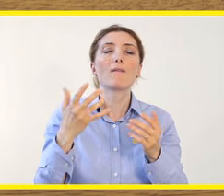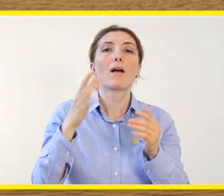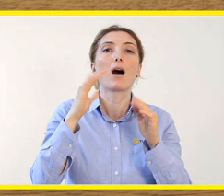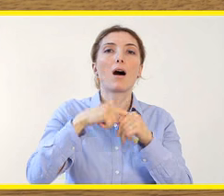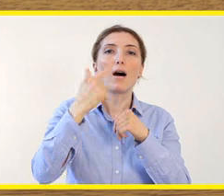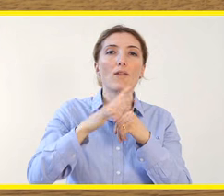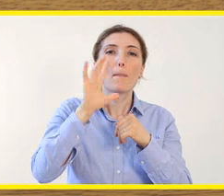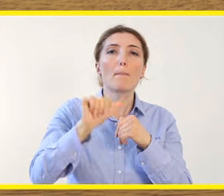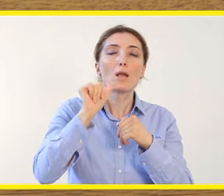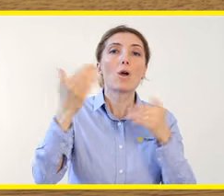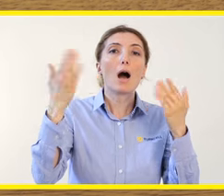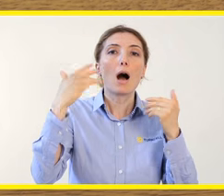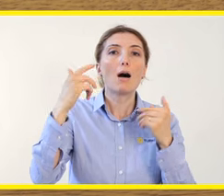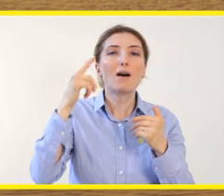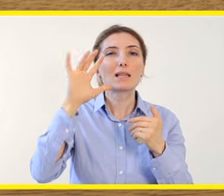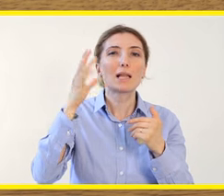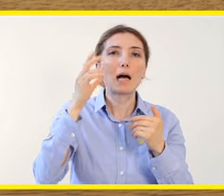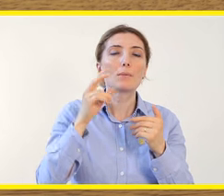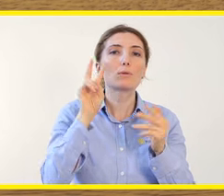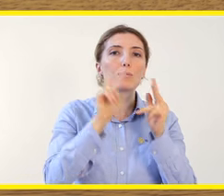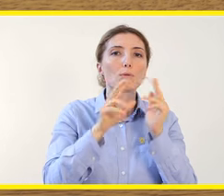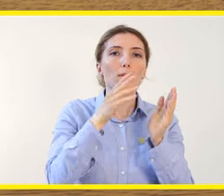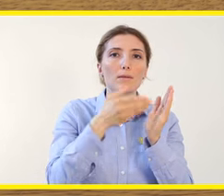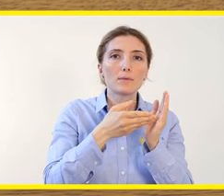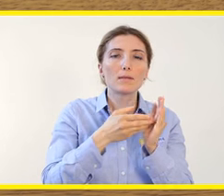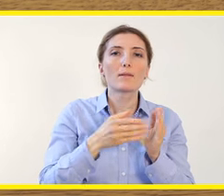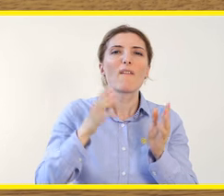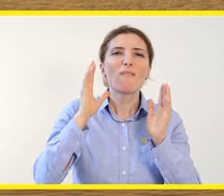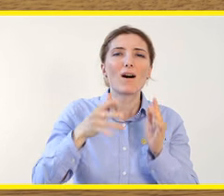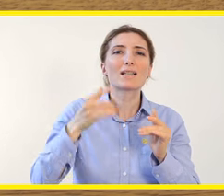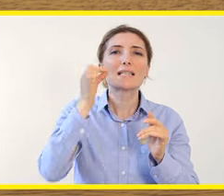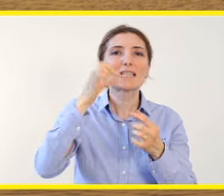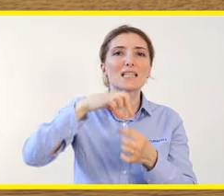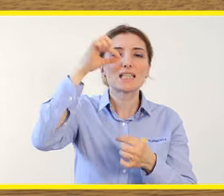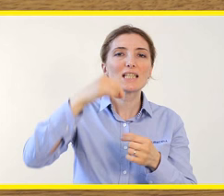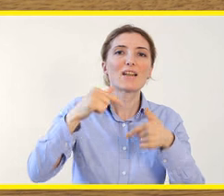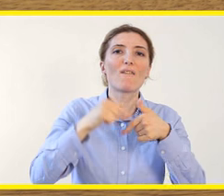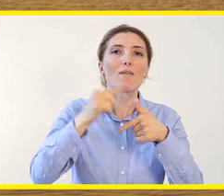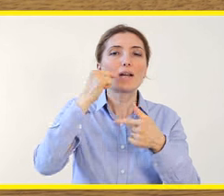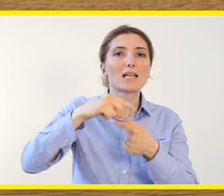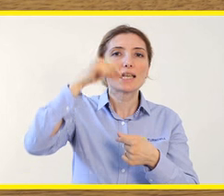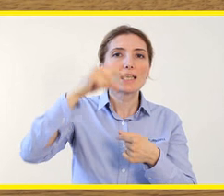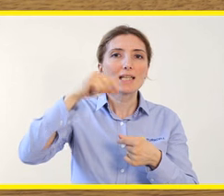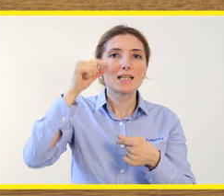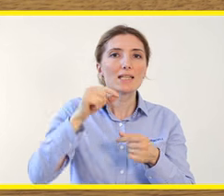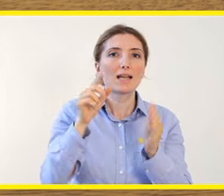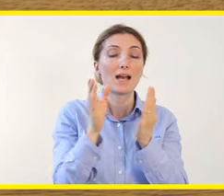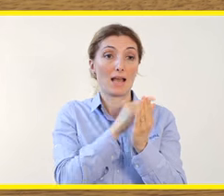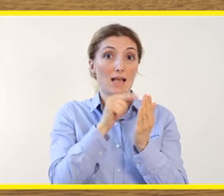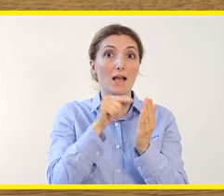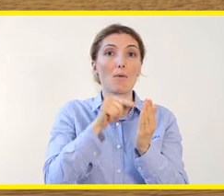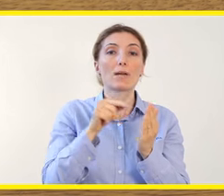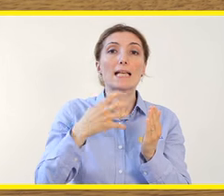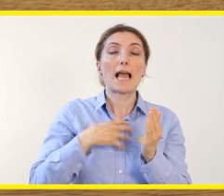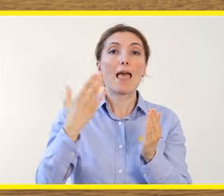altta 5 günlük hava tahminini görebilirsiniz. Favori kişiler kartında daha önce favori kişi belirtmemişseniz kişilere